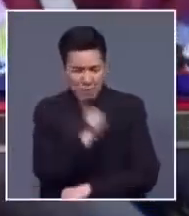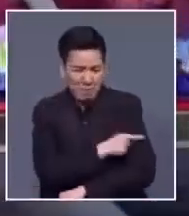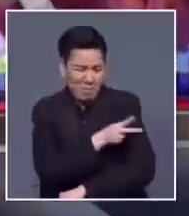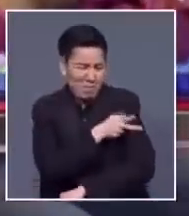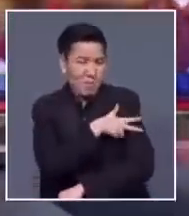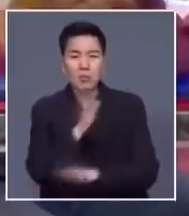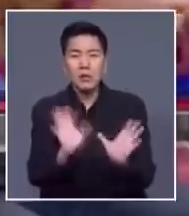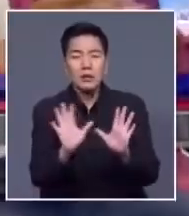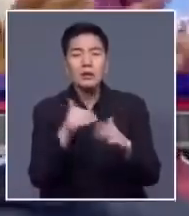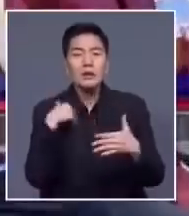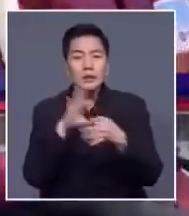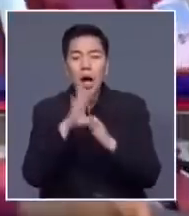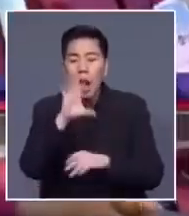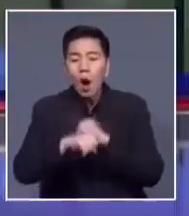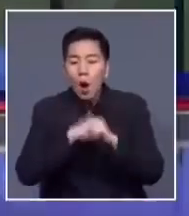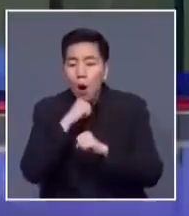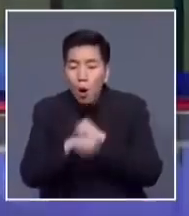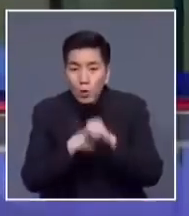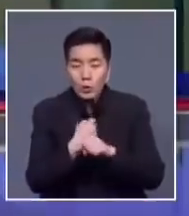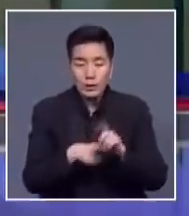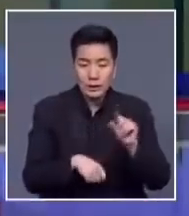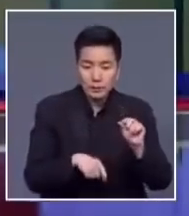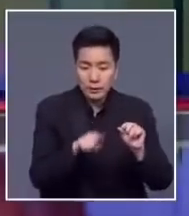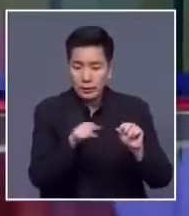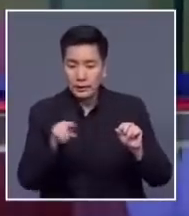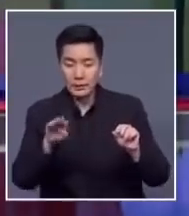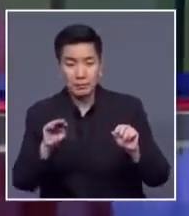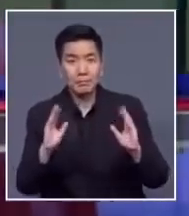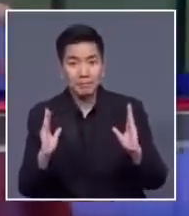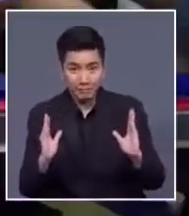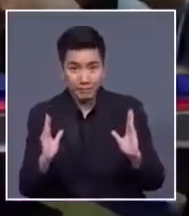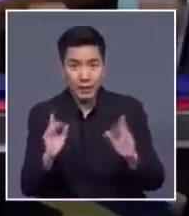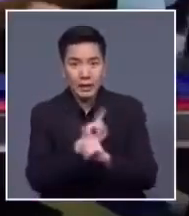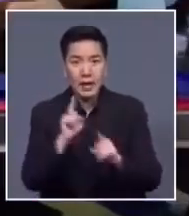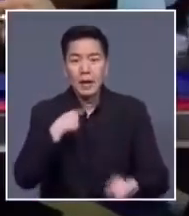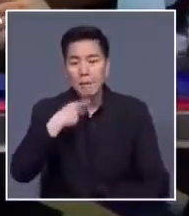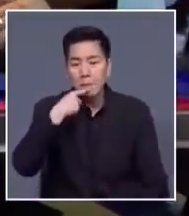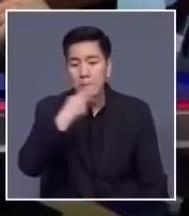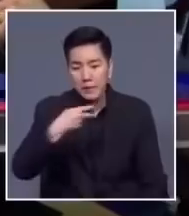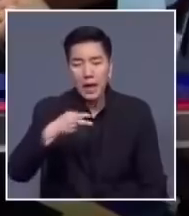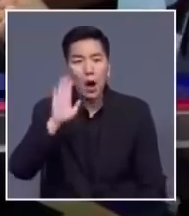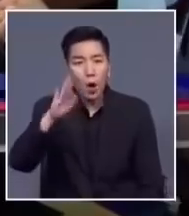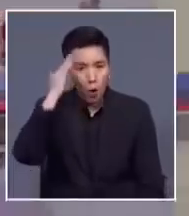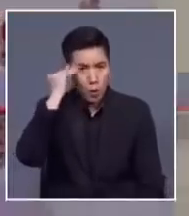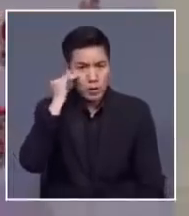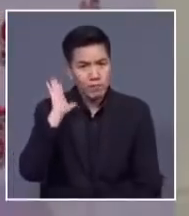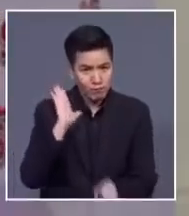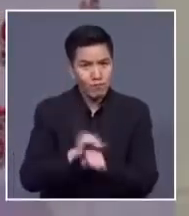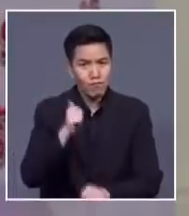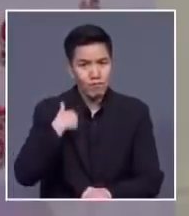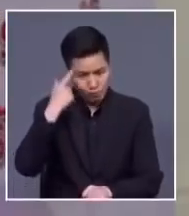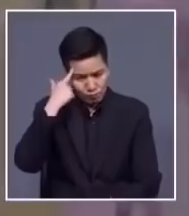ฉลี่ยอยู่ที่20-40ปี ครับ แต่ขอให้รู้ภาษาญี่ปุ่นเกาหลีพอสมควรนะฮะ เ